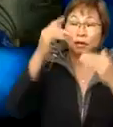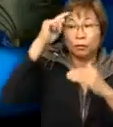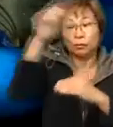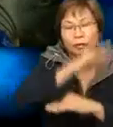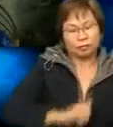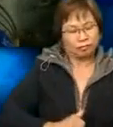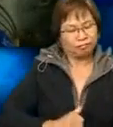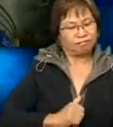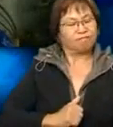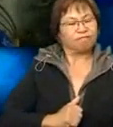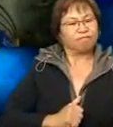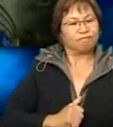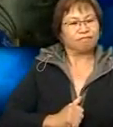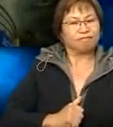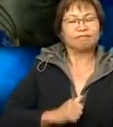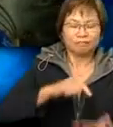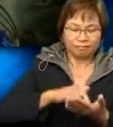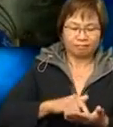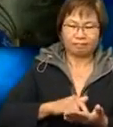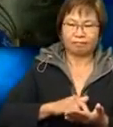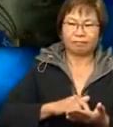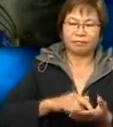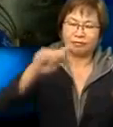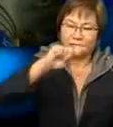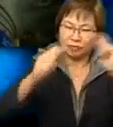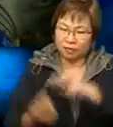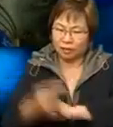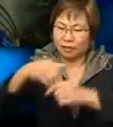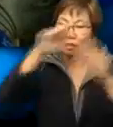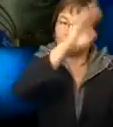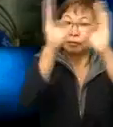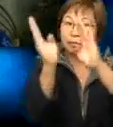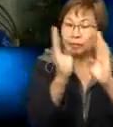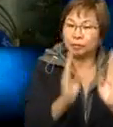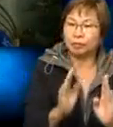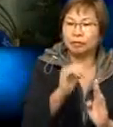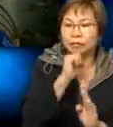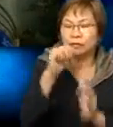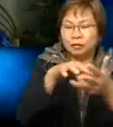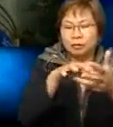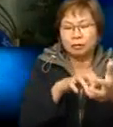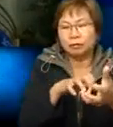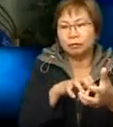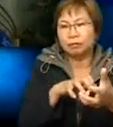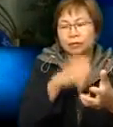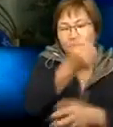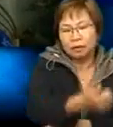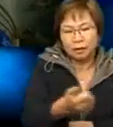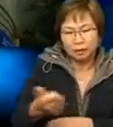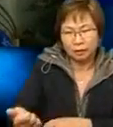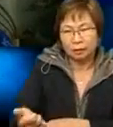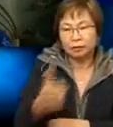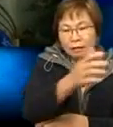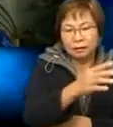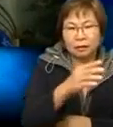Kesyukuran dan kebanggaan ini kita terjemahkan dalam bentuk tidak merosakkan